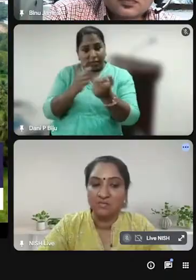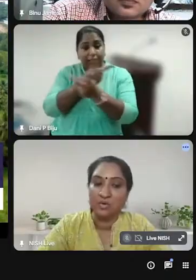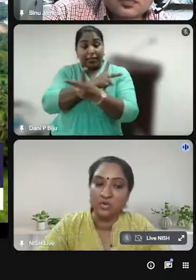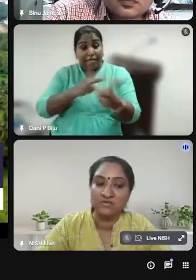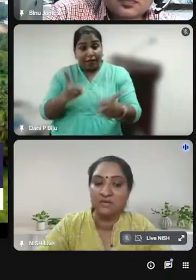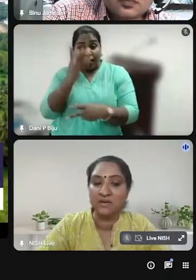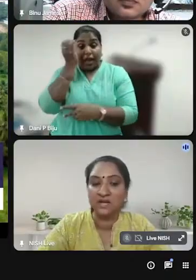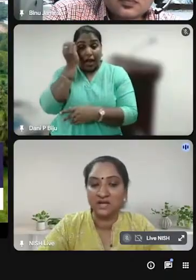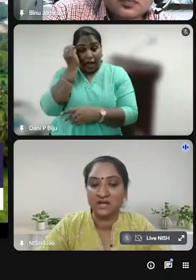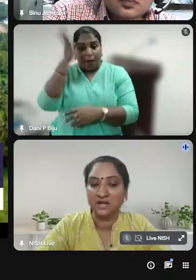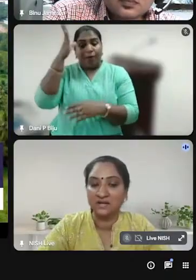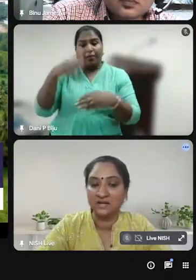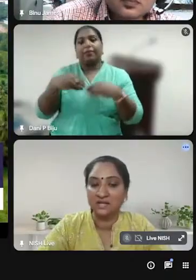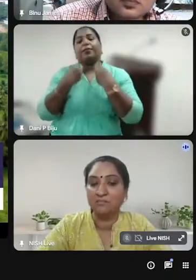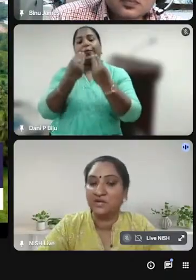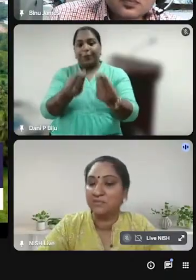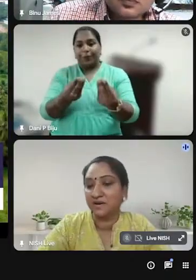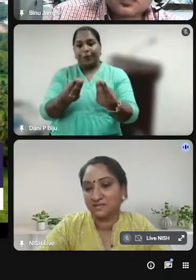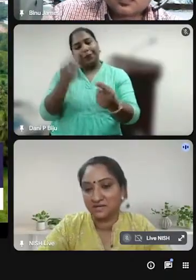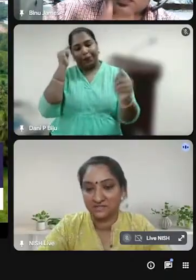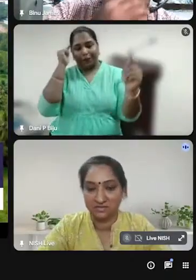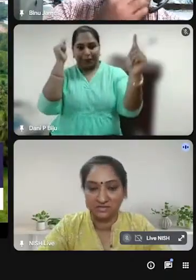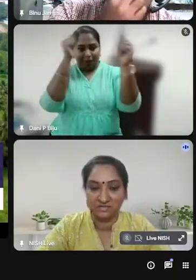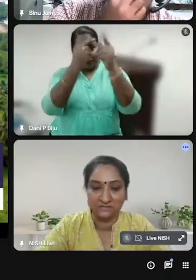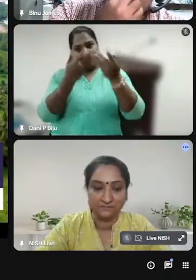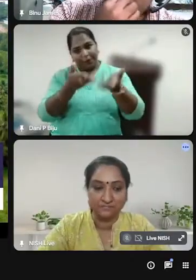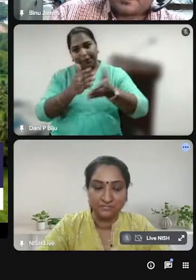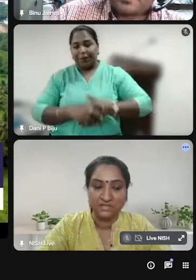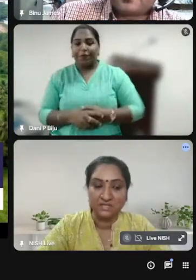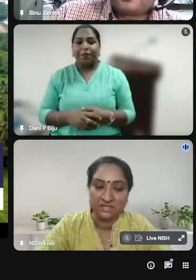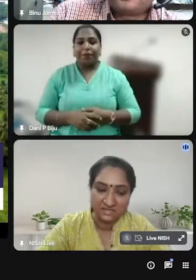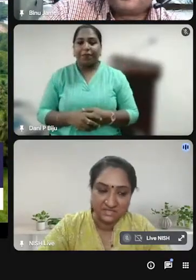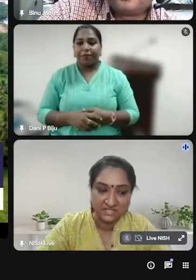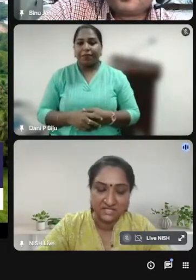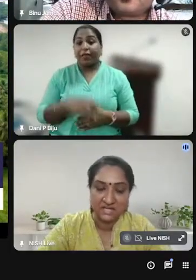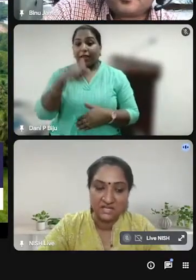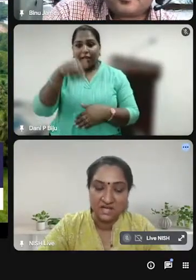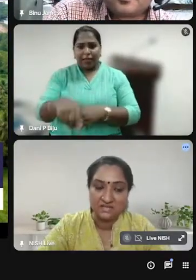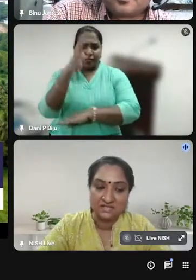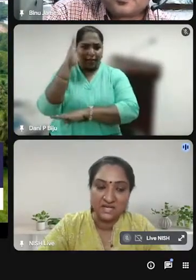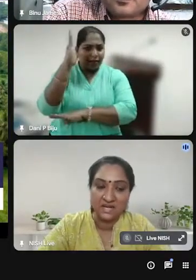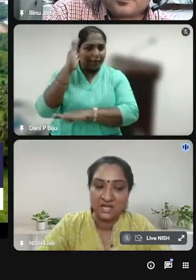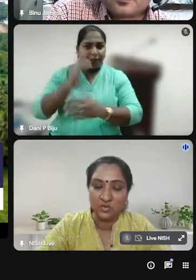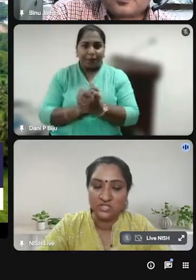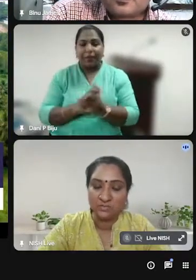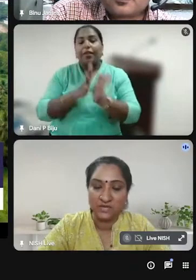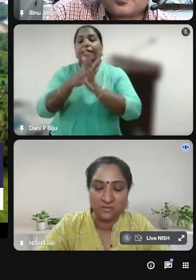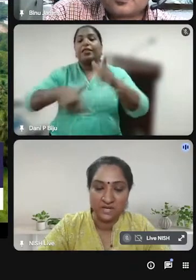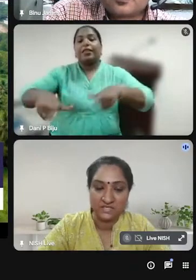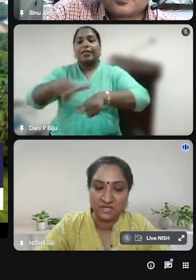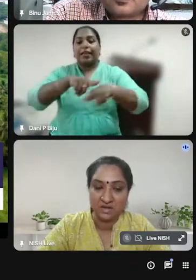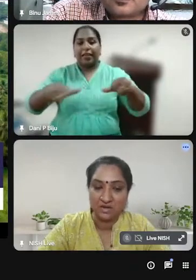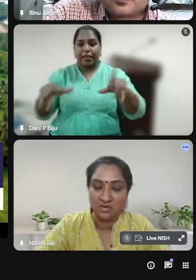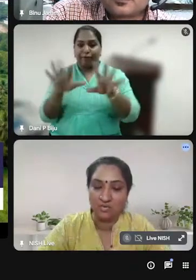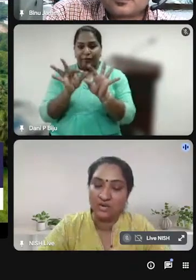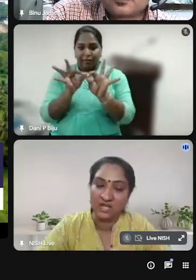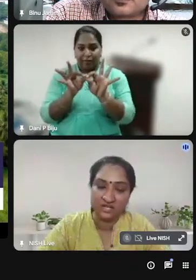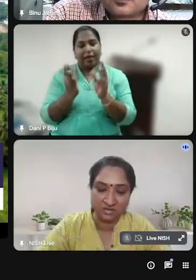ചെയ്യാമെന്നും ബോധവാന്മാരാക്കാനാണ് ഈ പരിപാടി നടത്തിവരുന്നത്. ഇന്നത്തെ സെഷനിൽ സൈൻ ലാംഗ്വേജ്